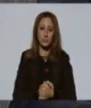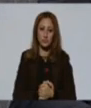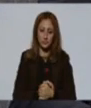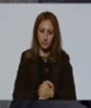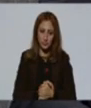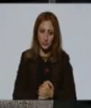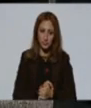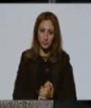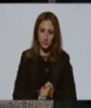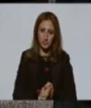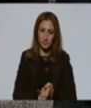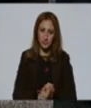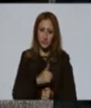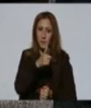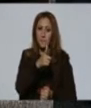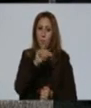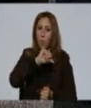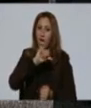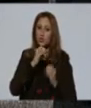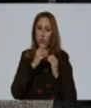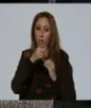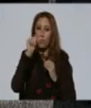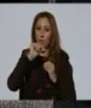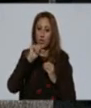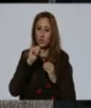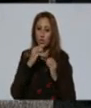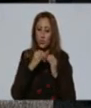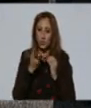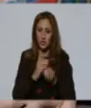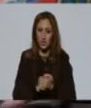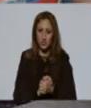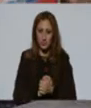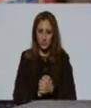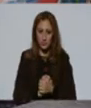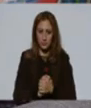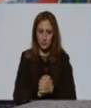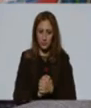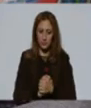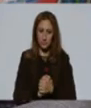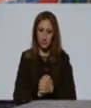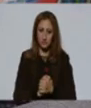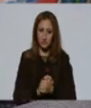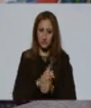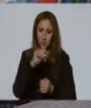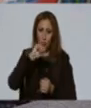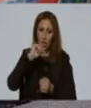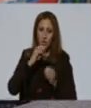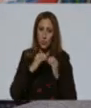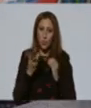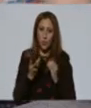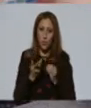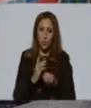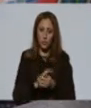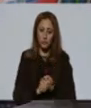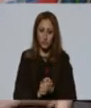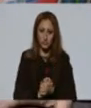دي عيوبها ايه قول لي؟ هي عيوبها ايه؟ اه لا ريهام، ريهام يعني انا مش عايز اقول لسه كمان الناس حاجات، ناس تفهم بقى الكلام ده اللي هو ايه، بيمدحوا في بعض